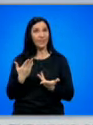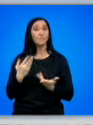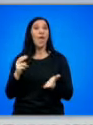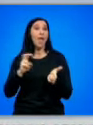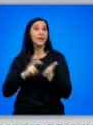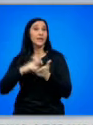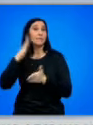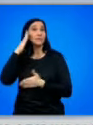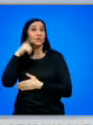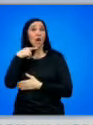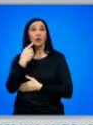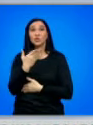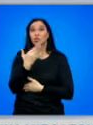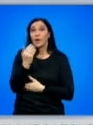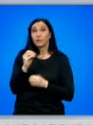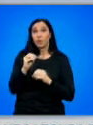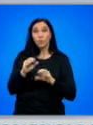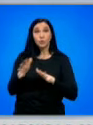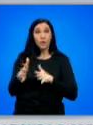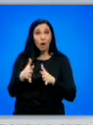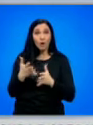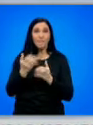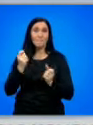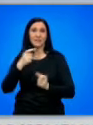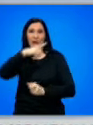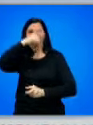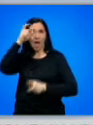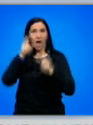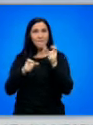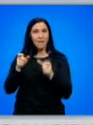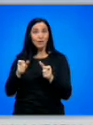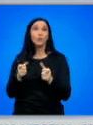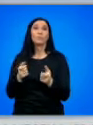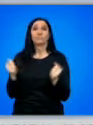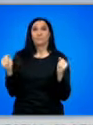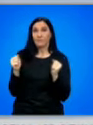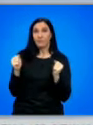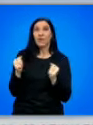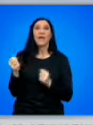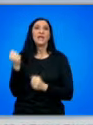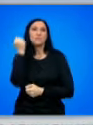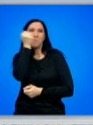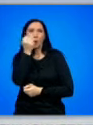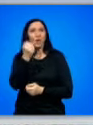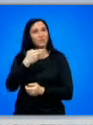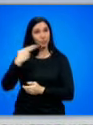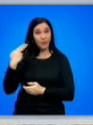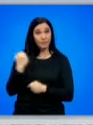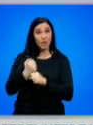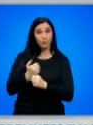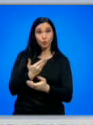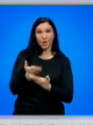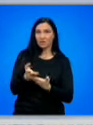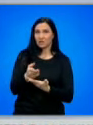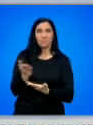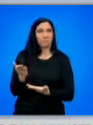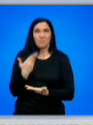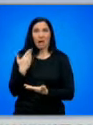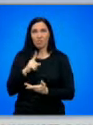енергийният министър заяви, че няма да допусне хора без парно и през зимата и спекулации по темата. Работодателите обаче останаха недоволни